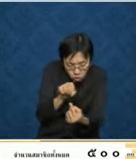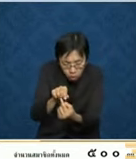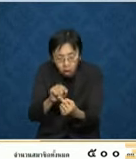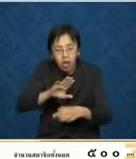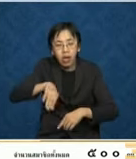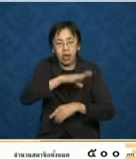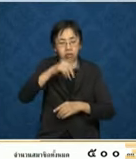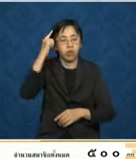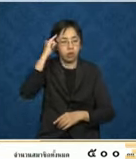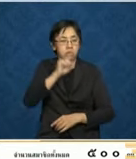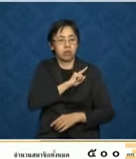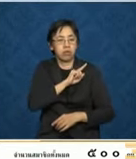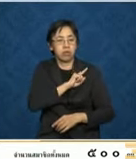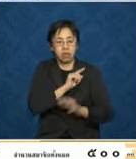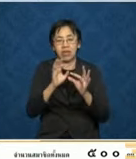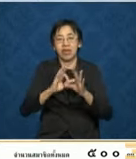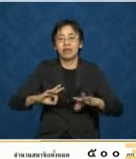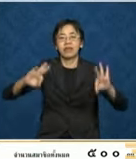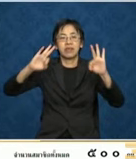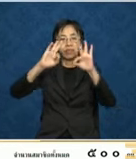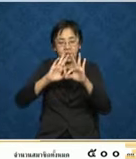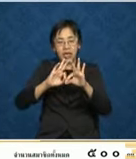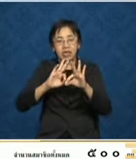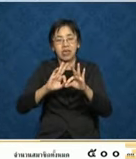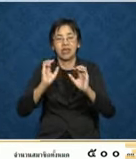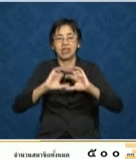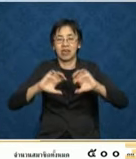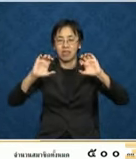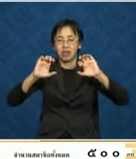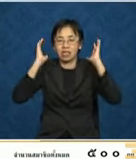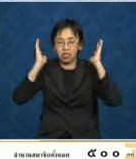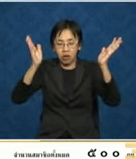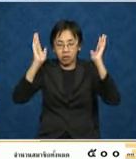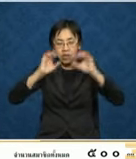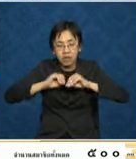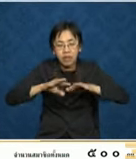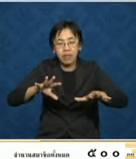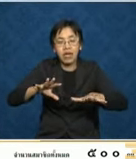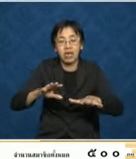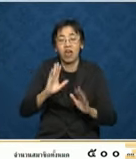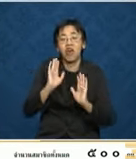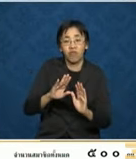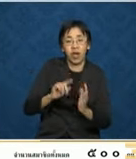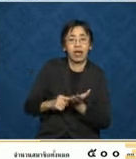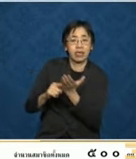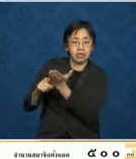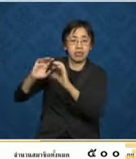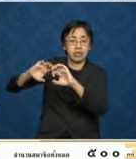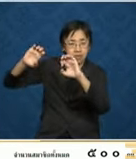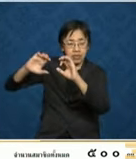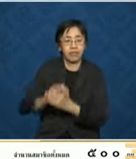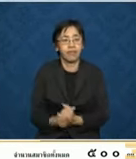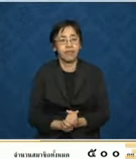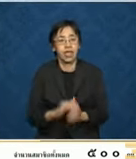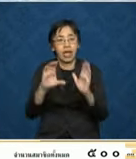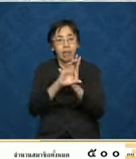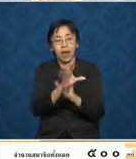วินัยได้เป็นหน้าที่โดยตรงของรัฐบาลที่ต้องฝากท่านประธานไปถึงนะครับขอนำภาพลงด้ว